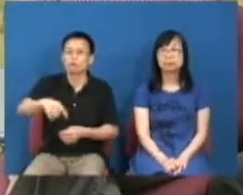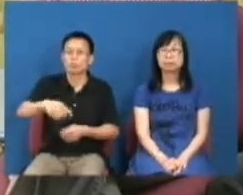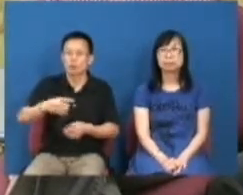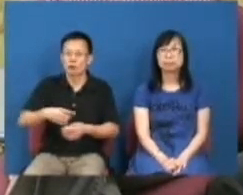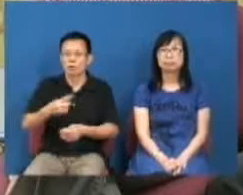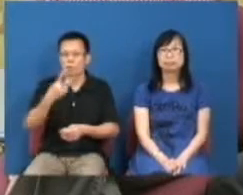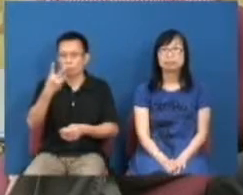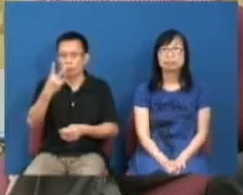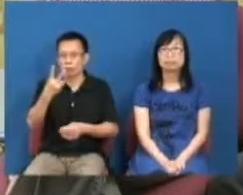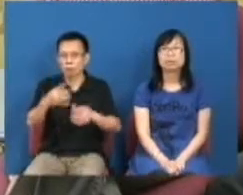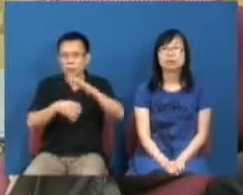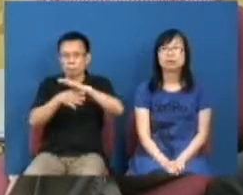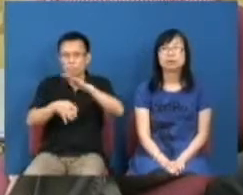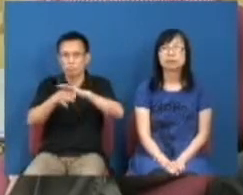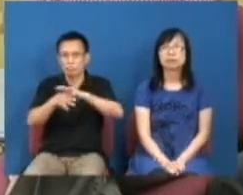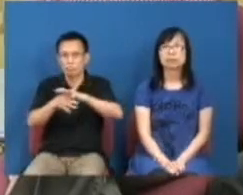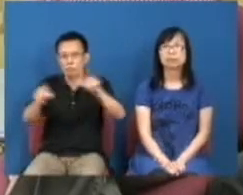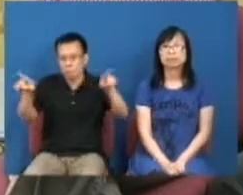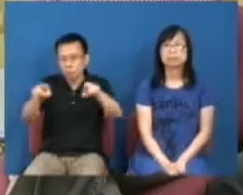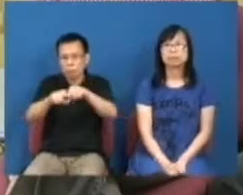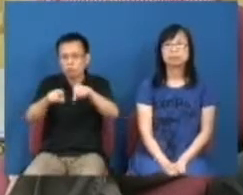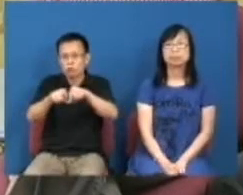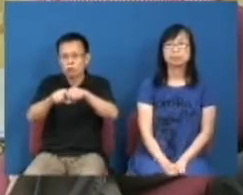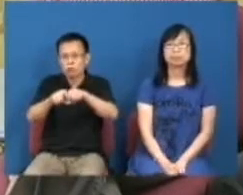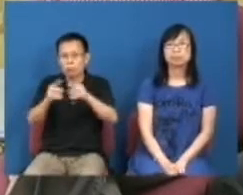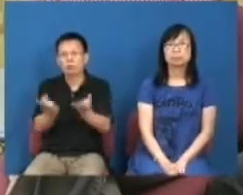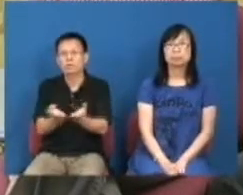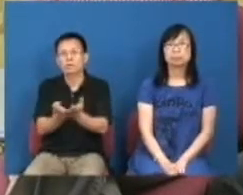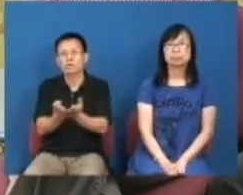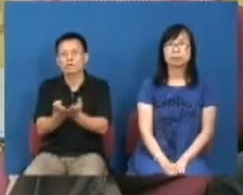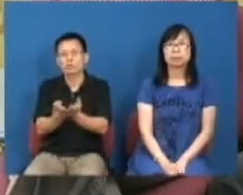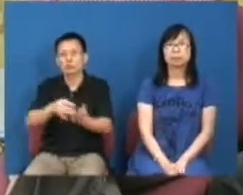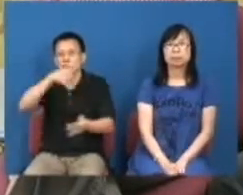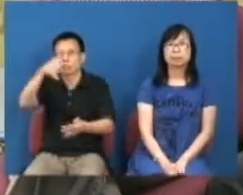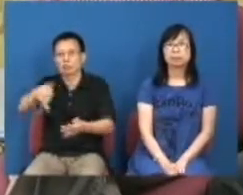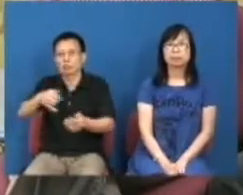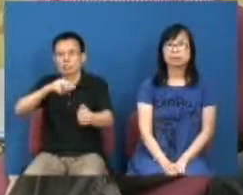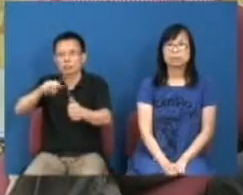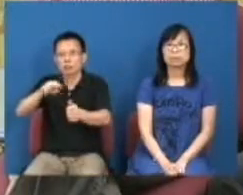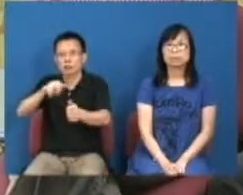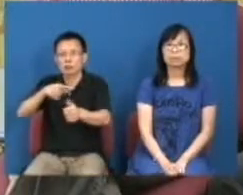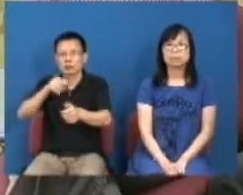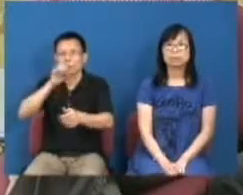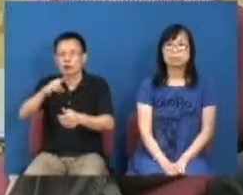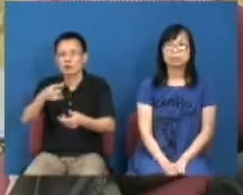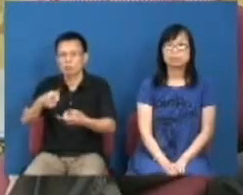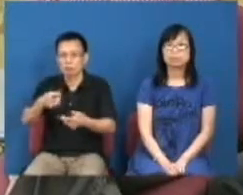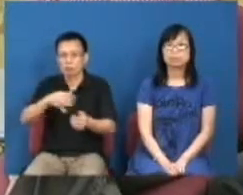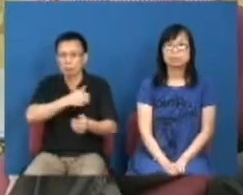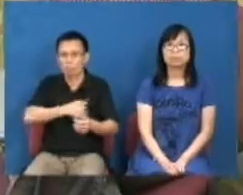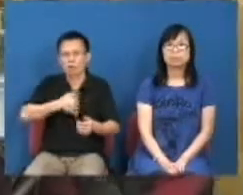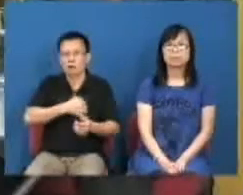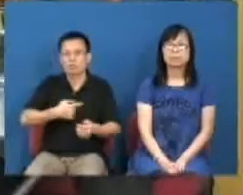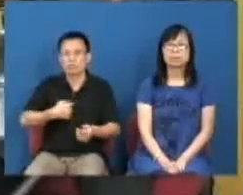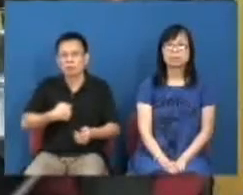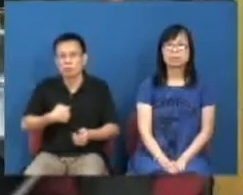咗兩個單位咧，就共同證據咧，就可以同管理處大聲啊嘛。如果唔係我同管理處講咧，就懷疑我啊嘛。 有一個證明